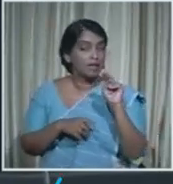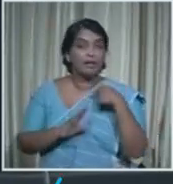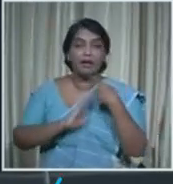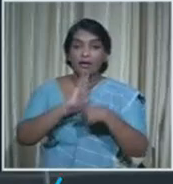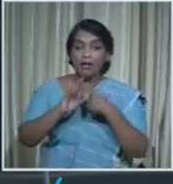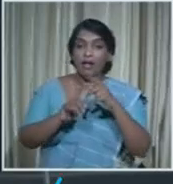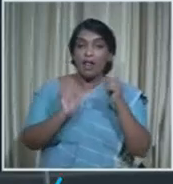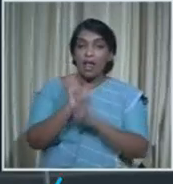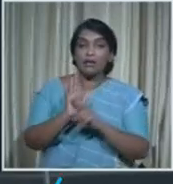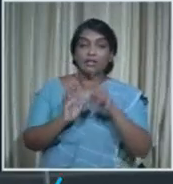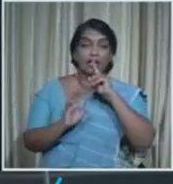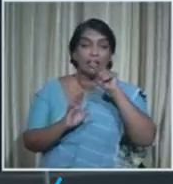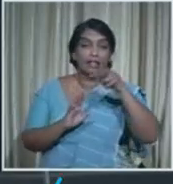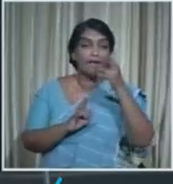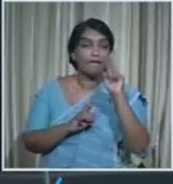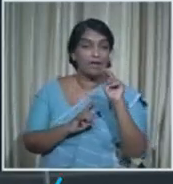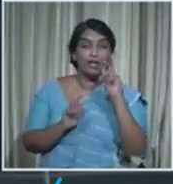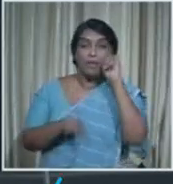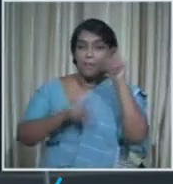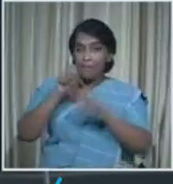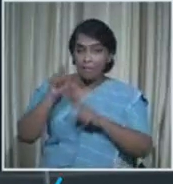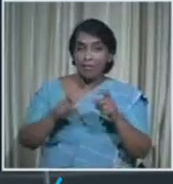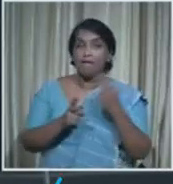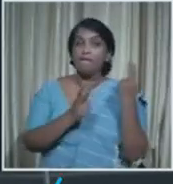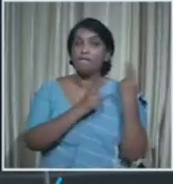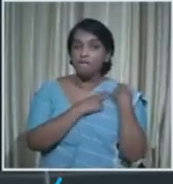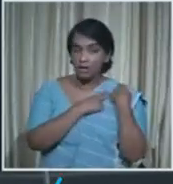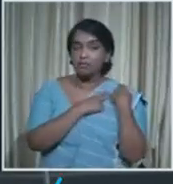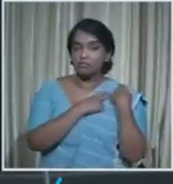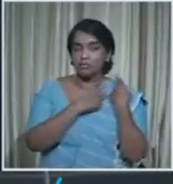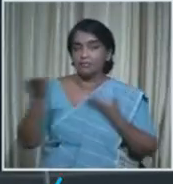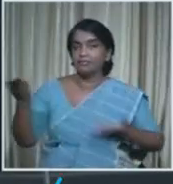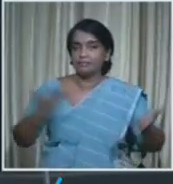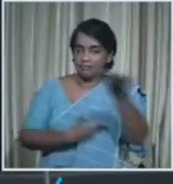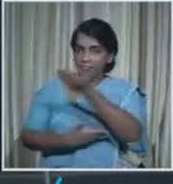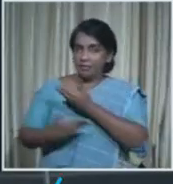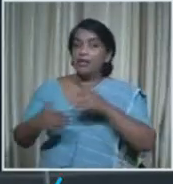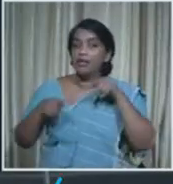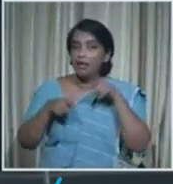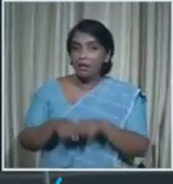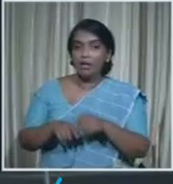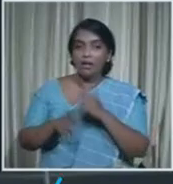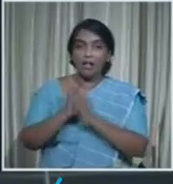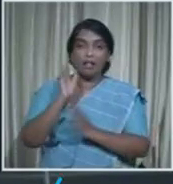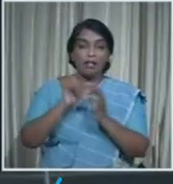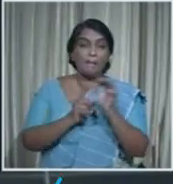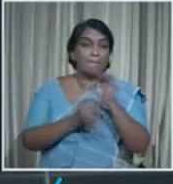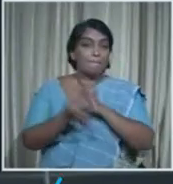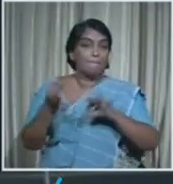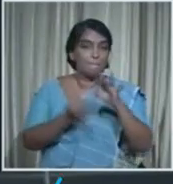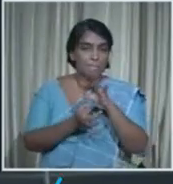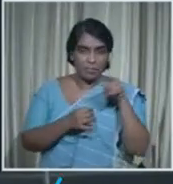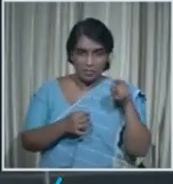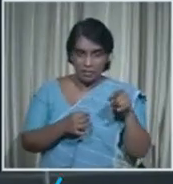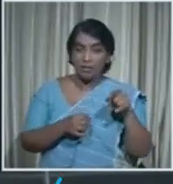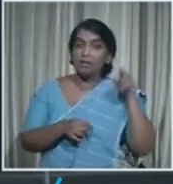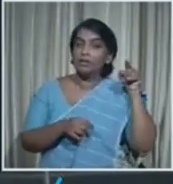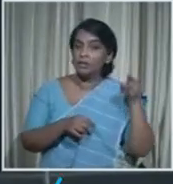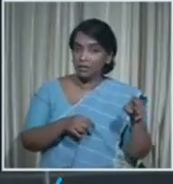minisungge laksha desiya wissa minisungge. Wagakim api karapita di lati inawa. Eme niyojita prajatantrawade haraha.